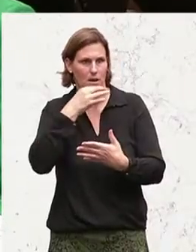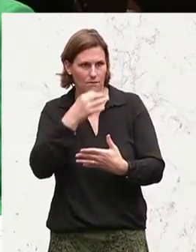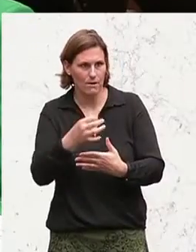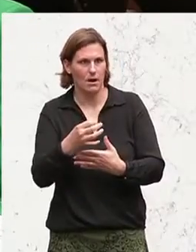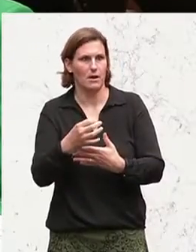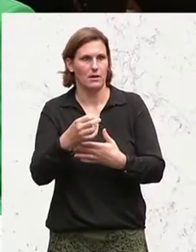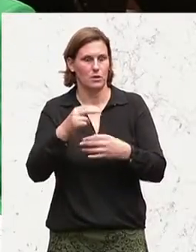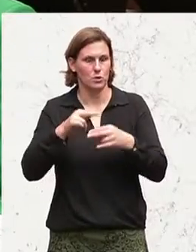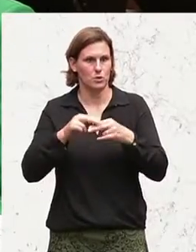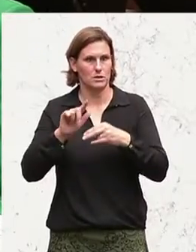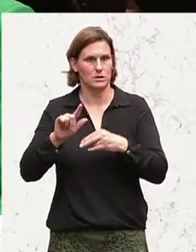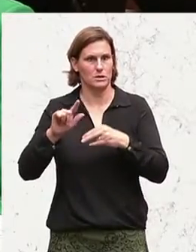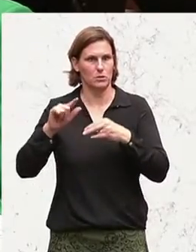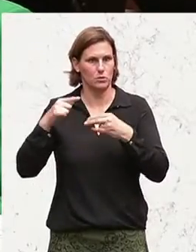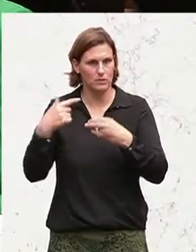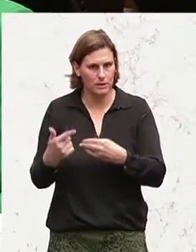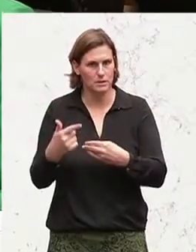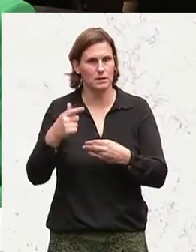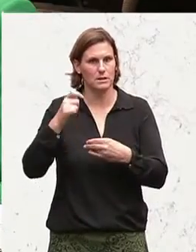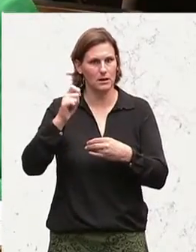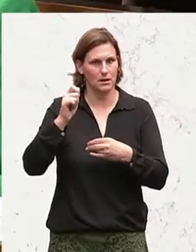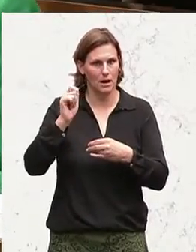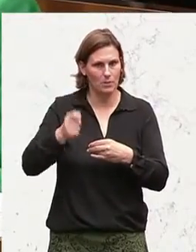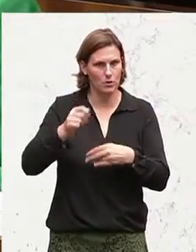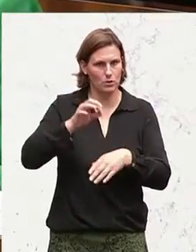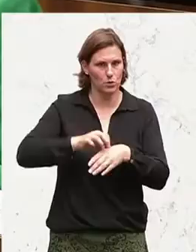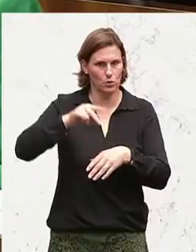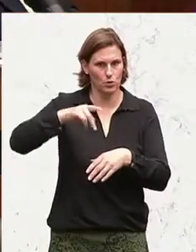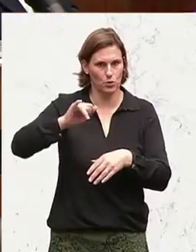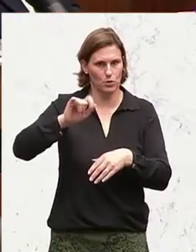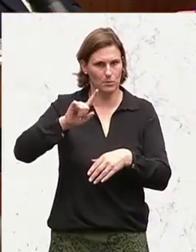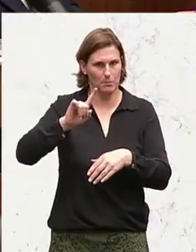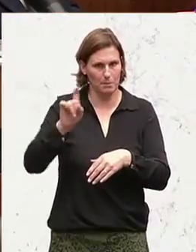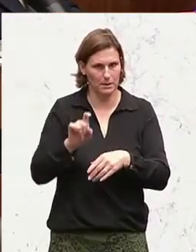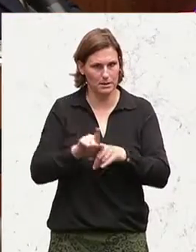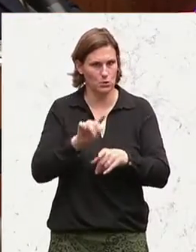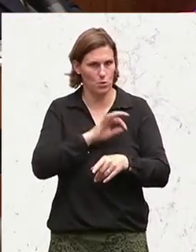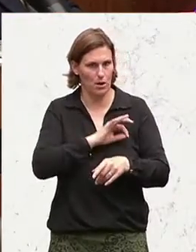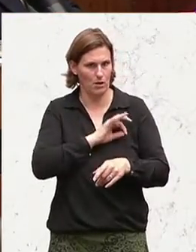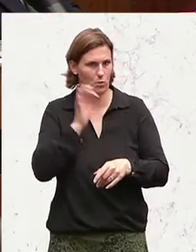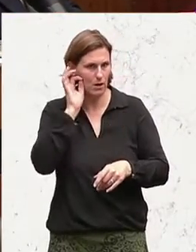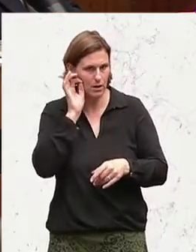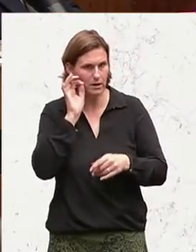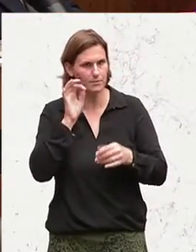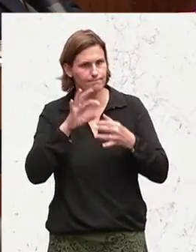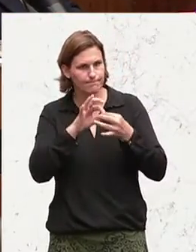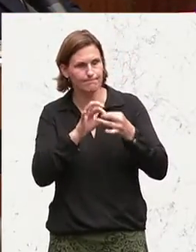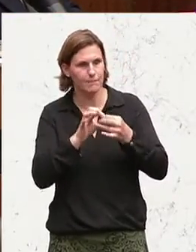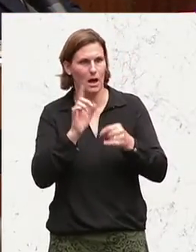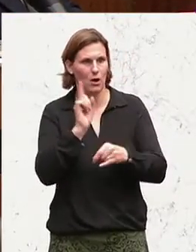sogenannten Gender Mainstreaming, Gleichstellung der Frauen auf dem Arbeitsmarkt und um die Gleichbehandlungskommission und